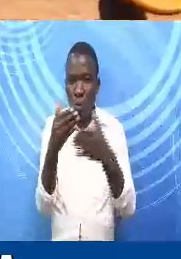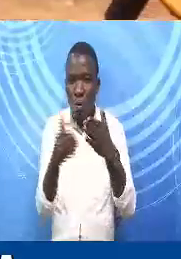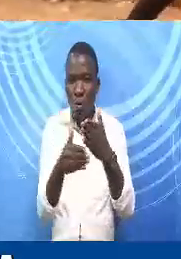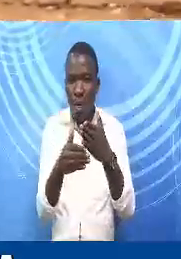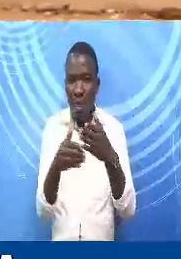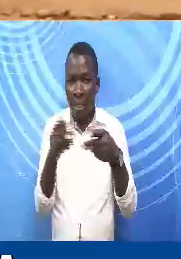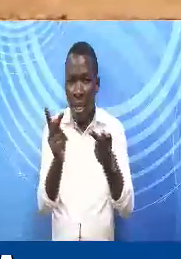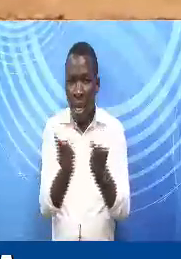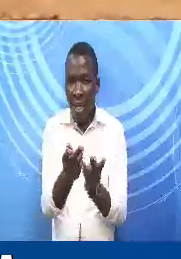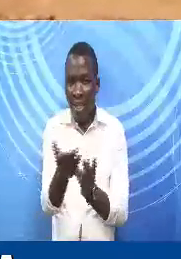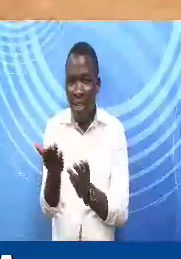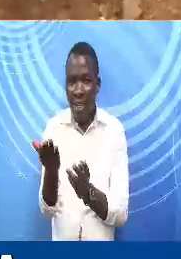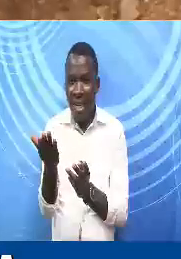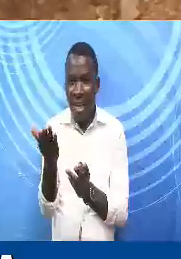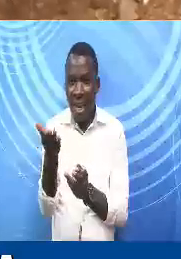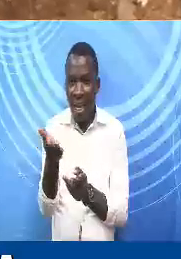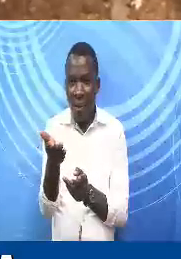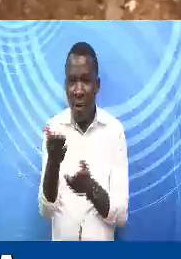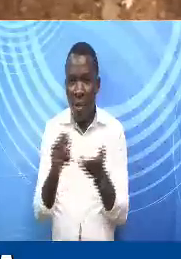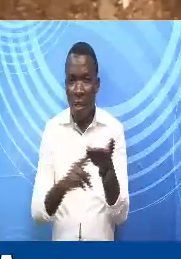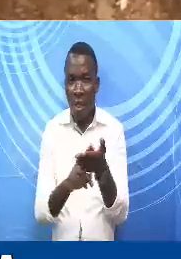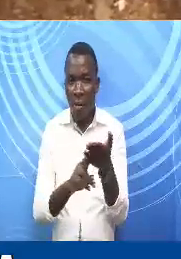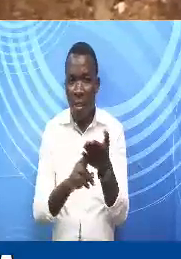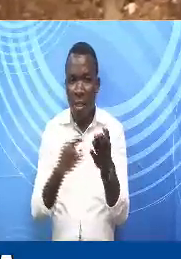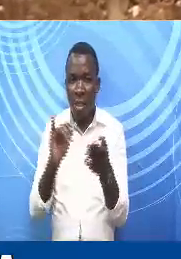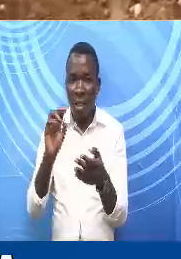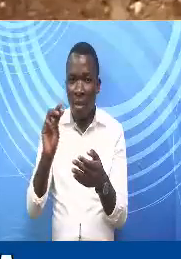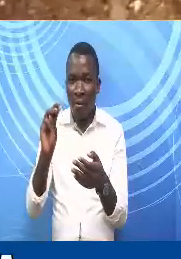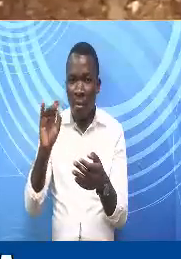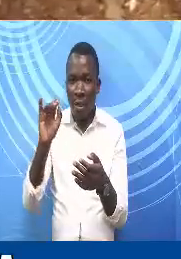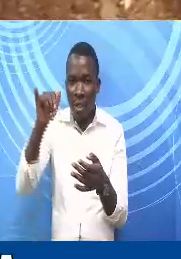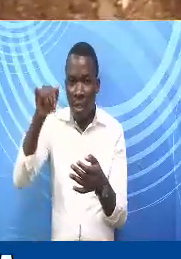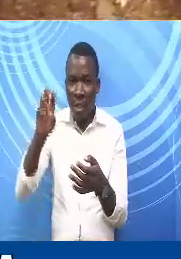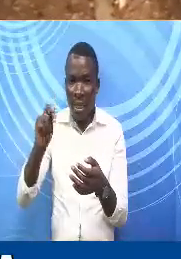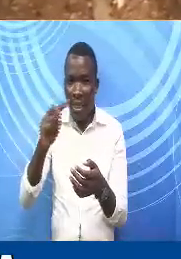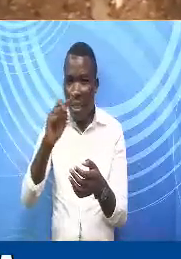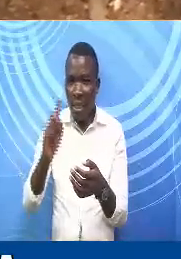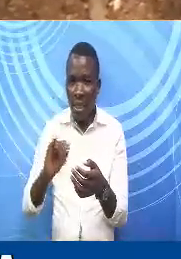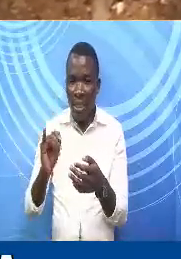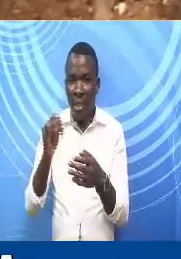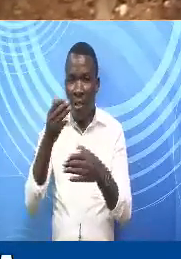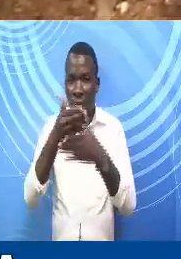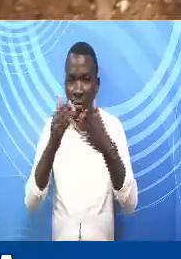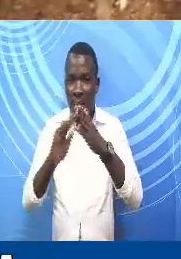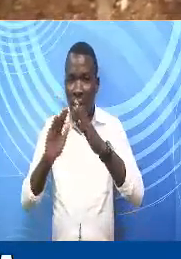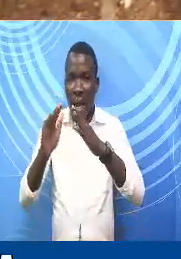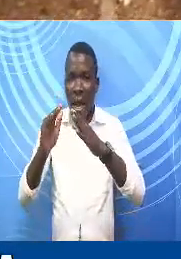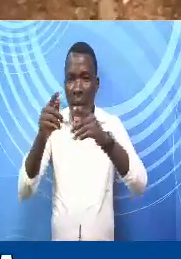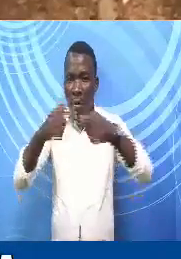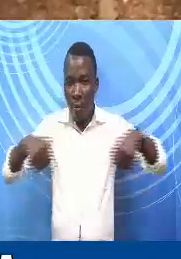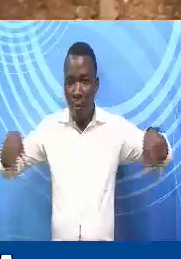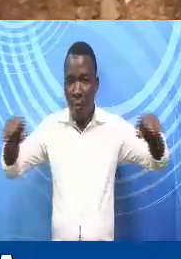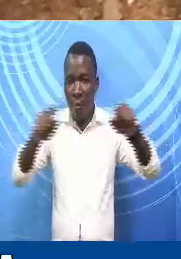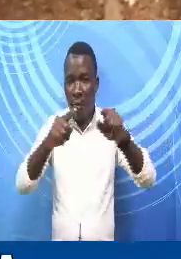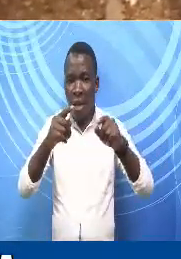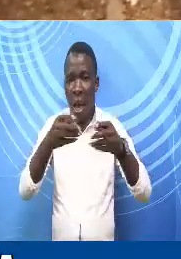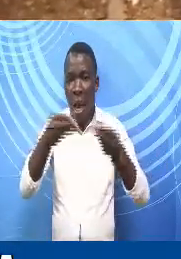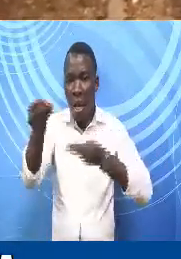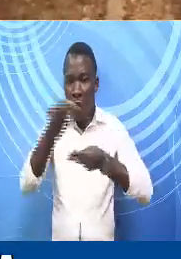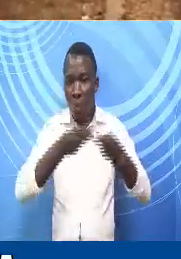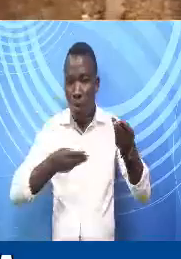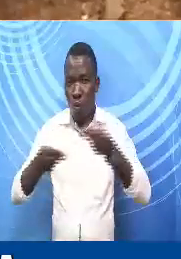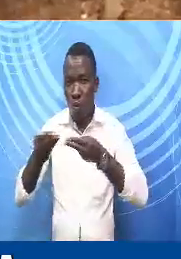umuntu wa mbere wubatse aha ngaha yubakishije imiyenzi yubaka korotire aragurisha agurisha witwa